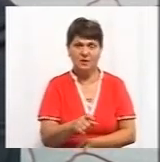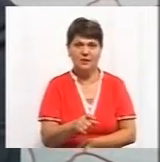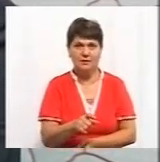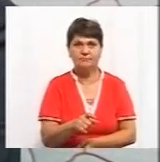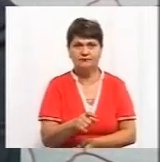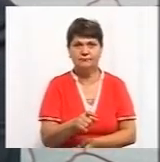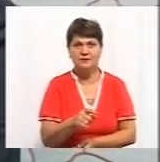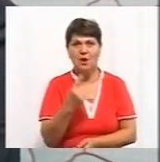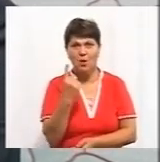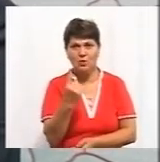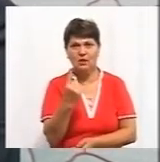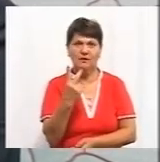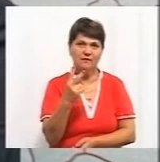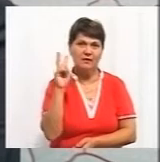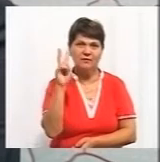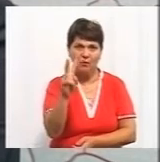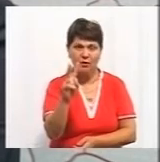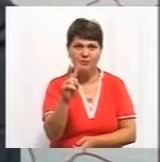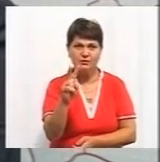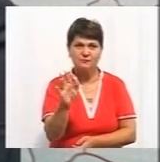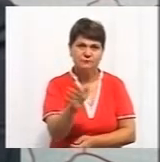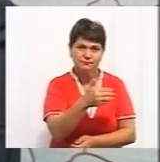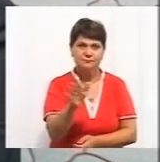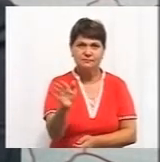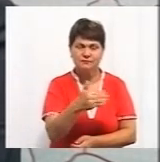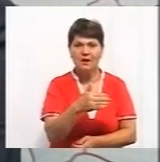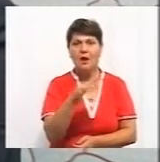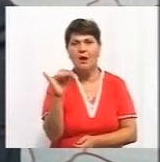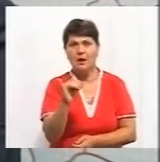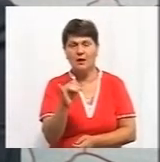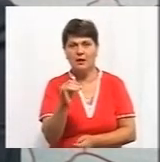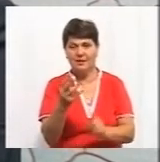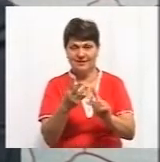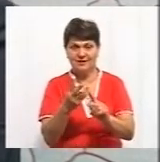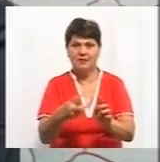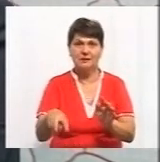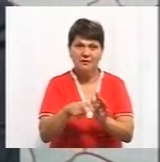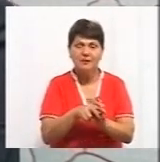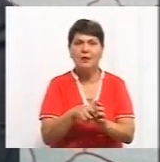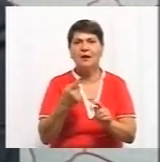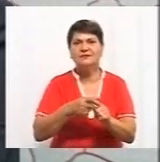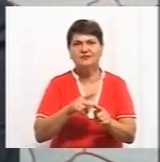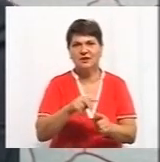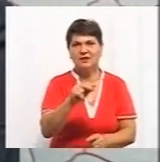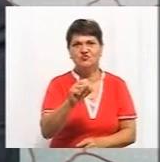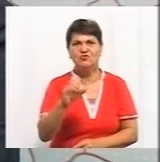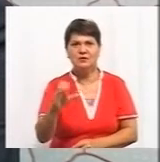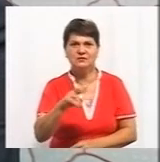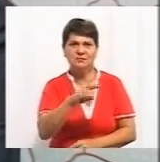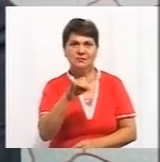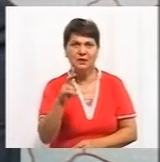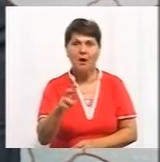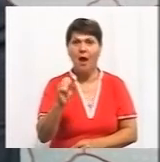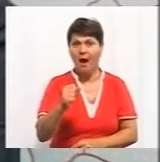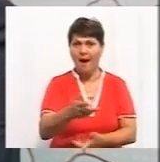вона один тролейбус чи два пропустила, на третій вона сяде, це в часи пік. Але ми от моніторили буквально перше-друге число, ми черг взагалі не